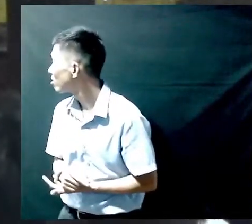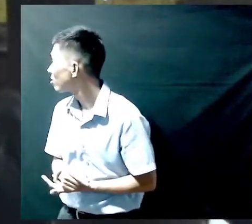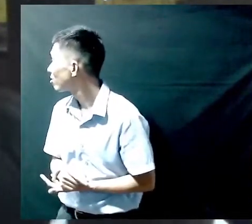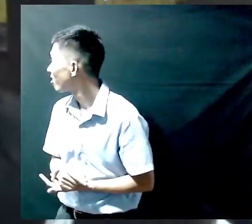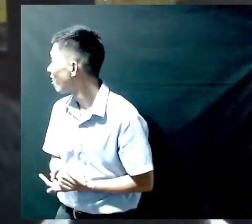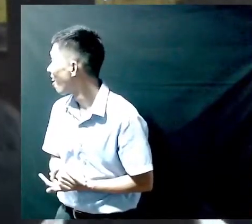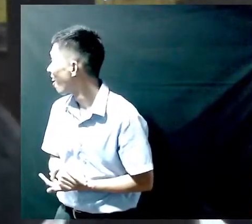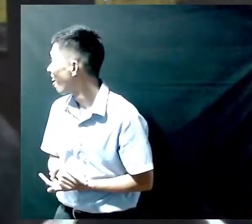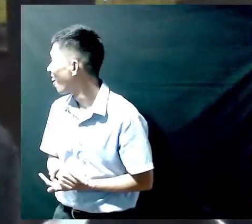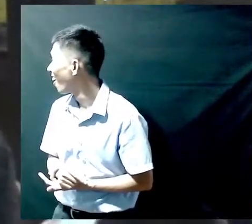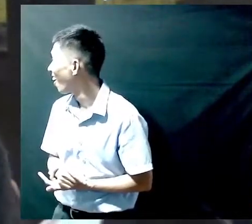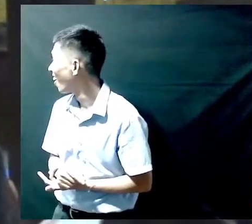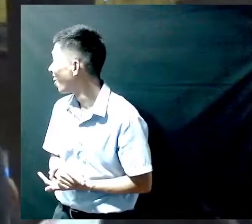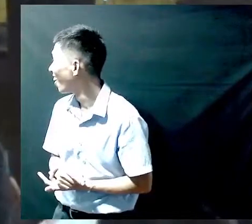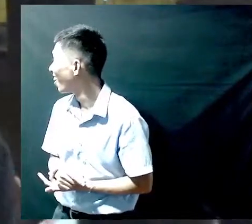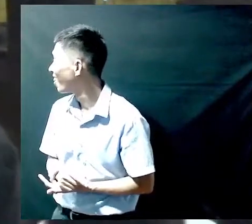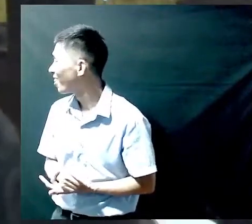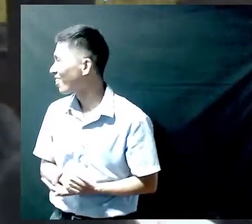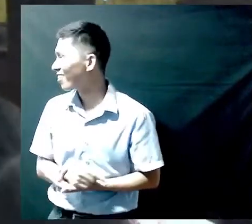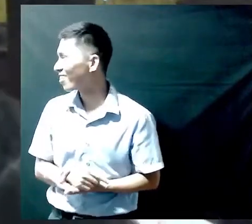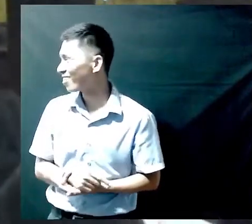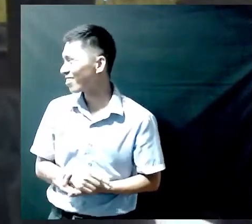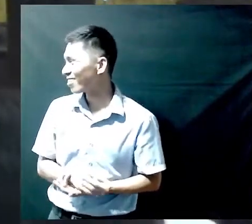grades. Yung taas ng gasolina eh.